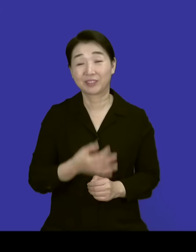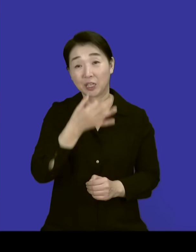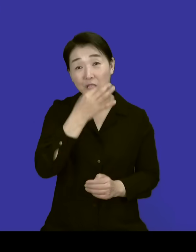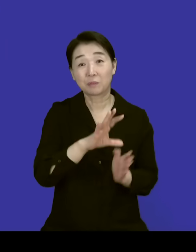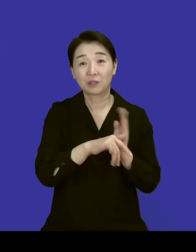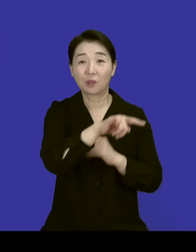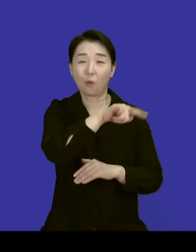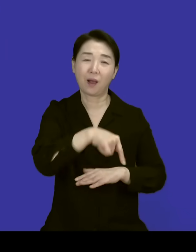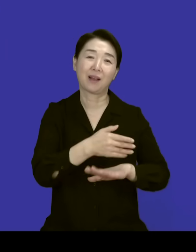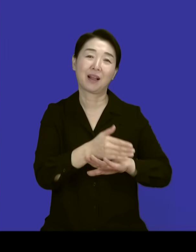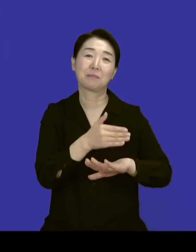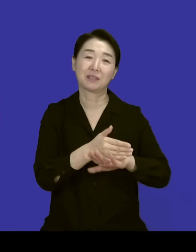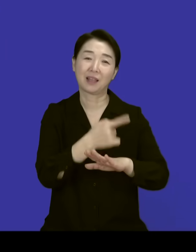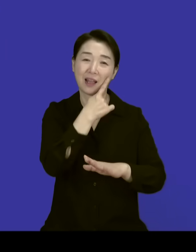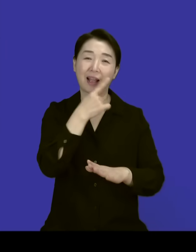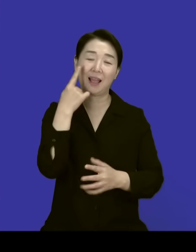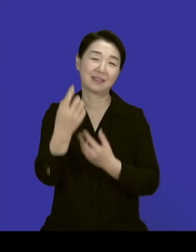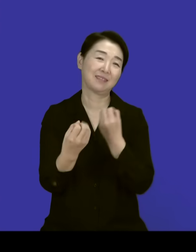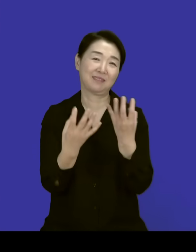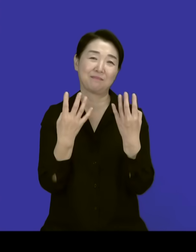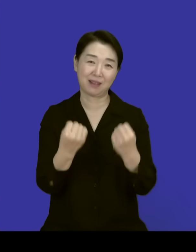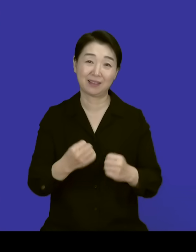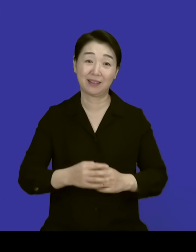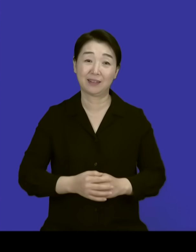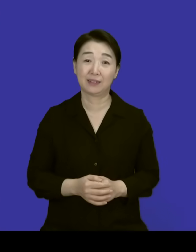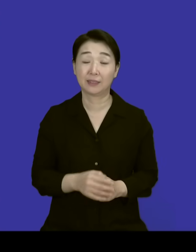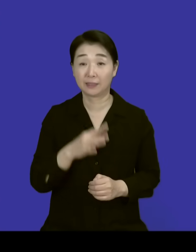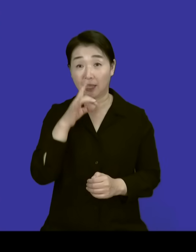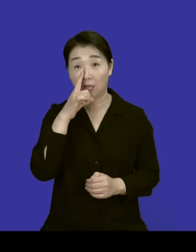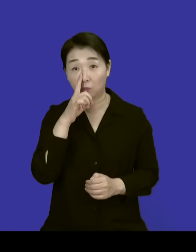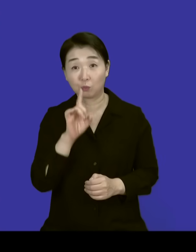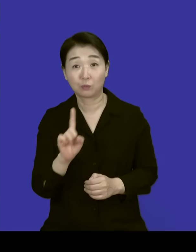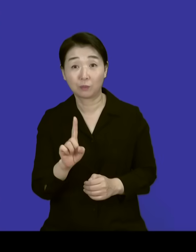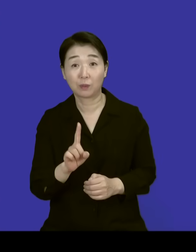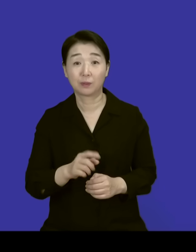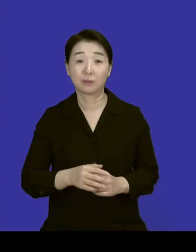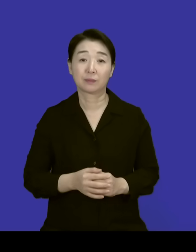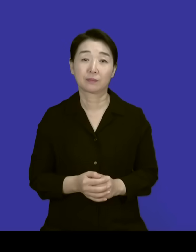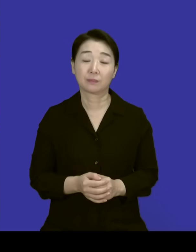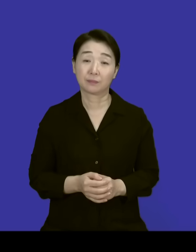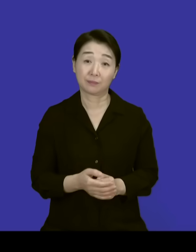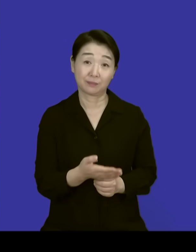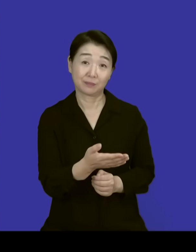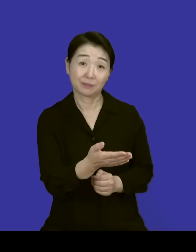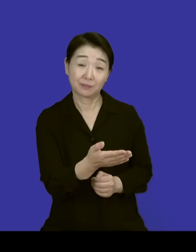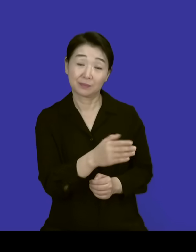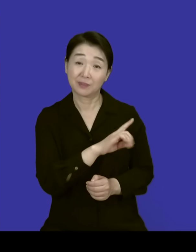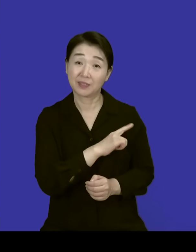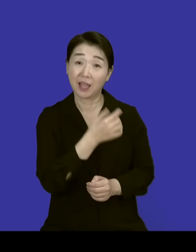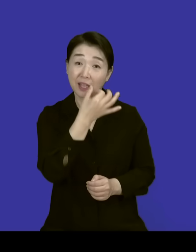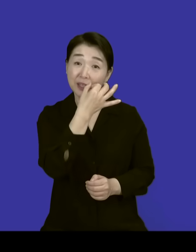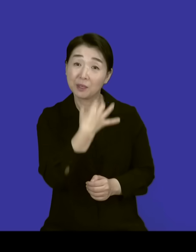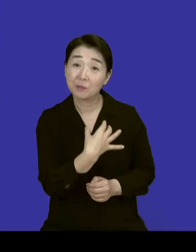나와도 그것도 감사하고 사실 간증이 더 많죠. 네. 전 제일 궁금한 것이 이제 그 우리 형제님을 제일 힘들게 어떻게 했던